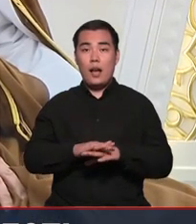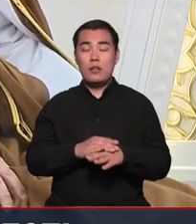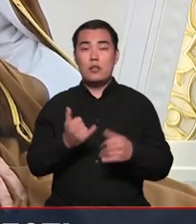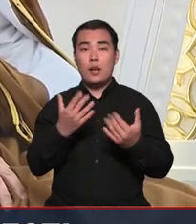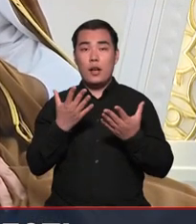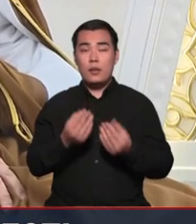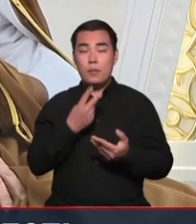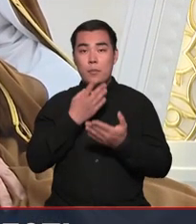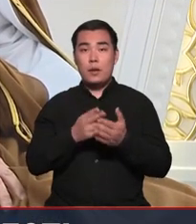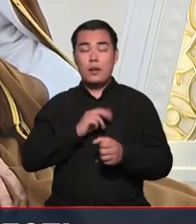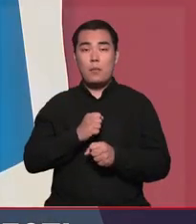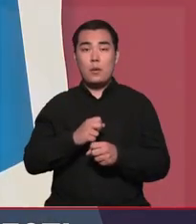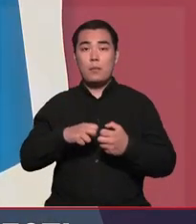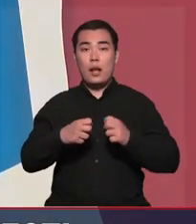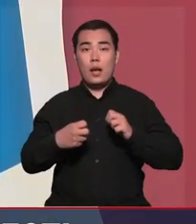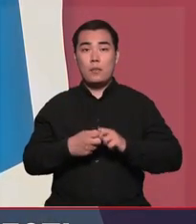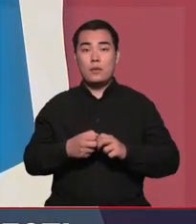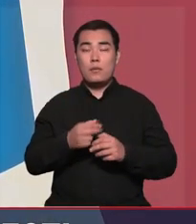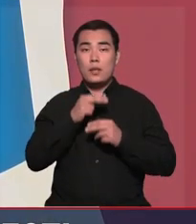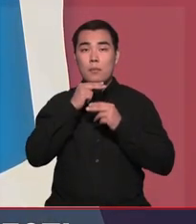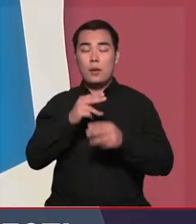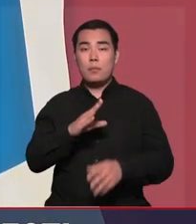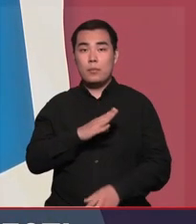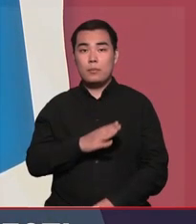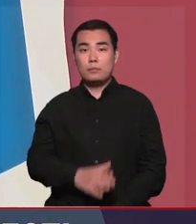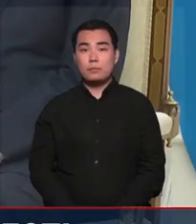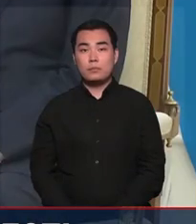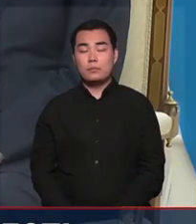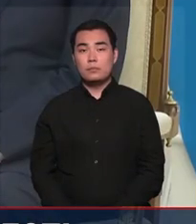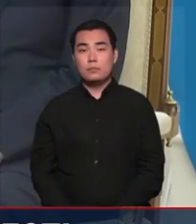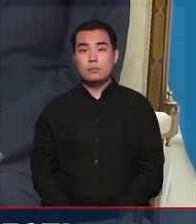тәртібіндегі өзекті мәселелерге ерекше назар аударды.